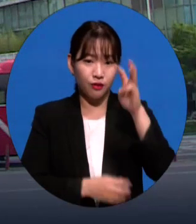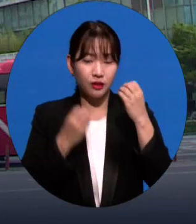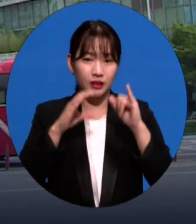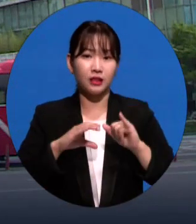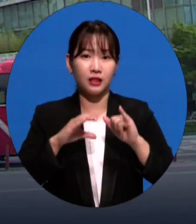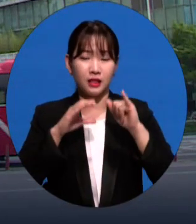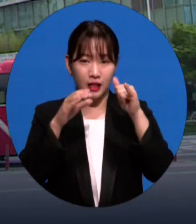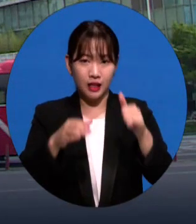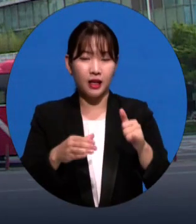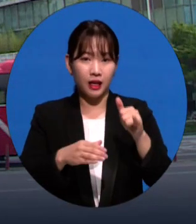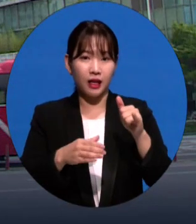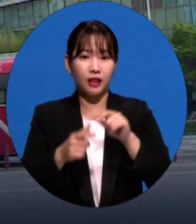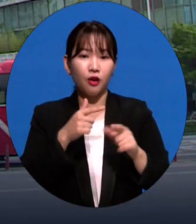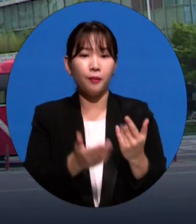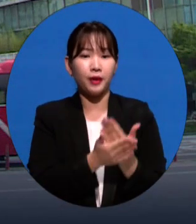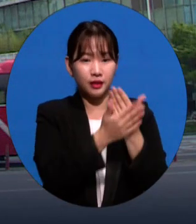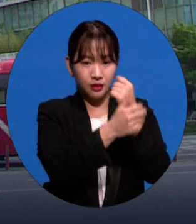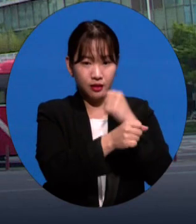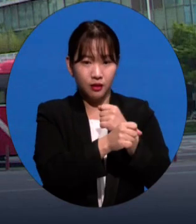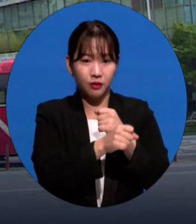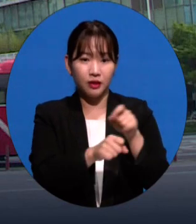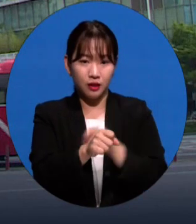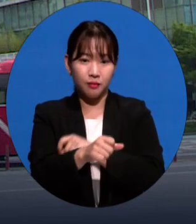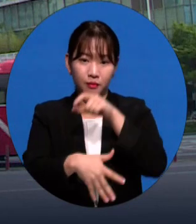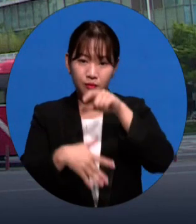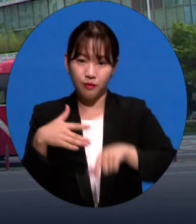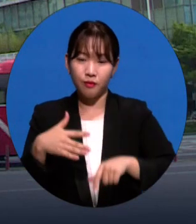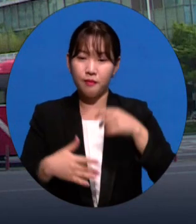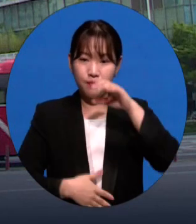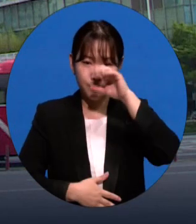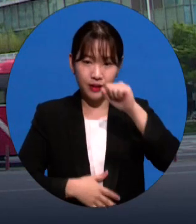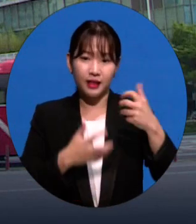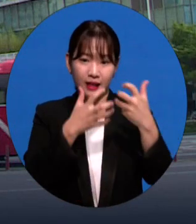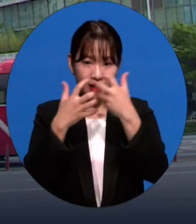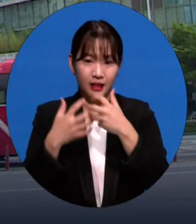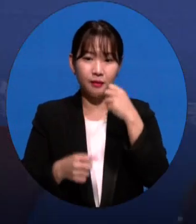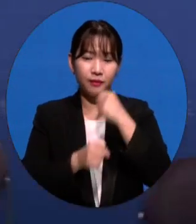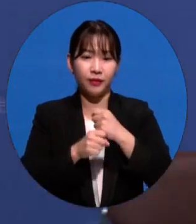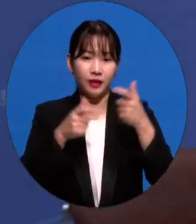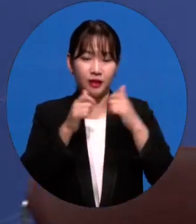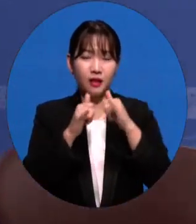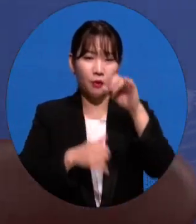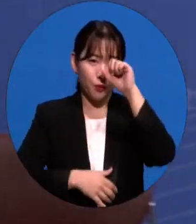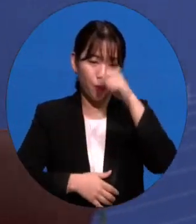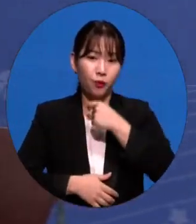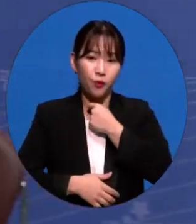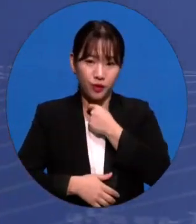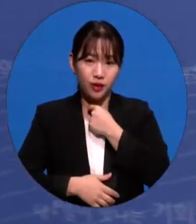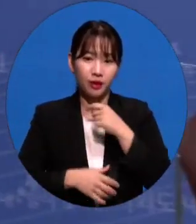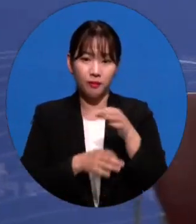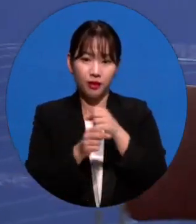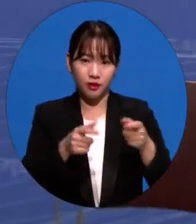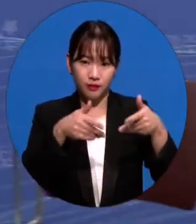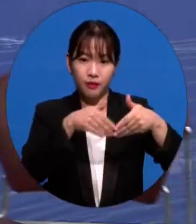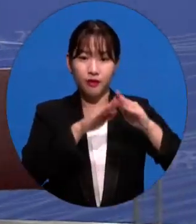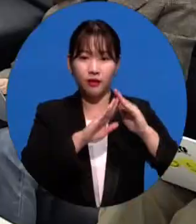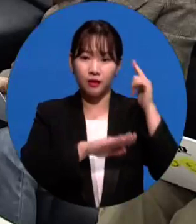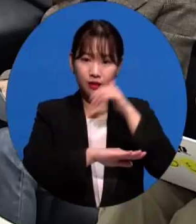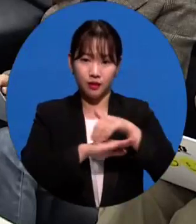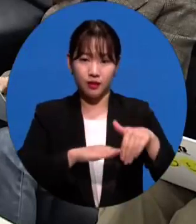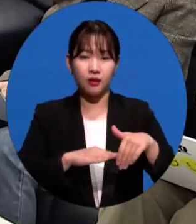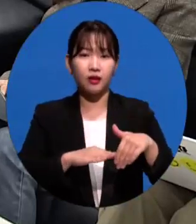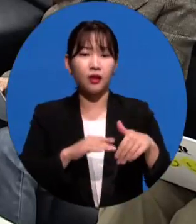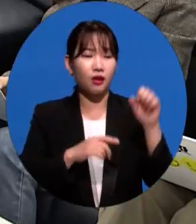계승하고 차별화된 콘텐츠와 브랜드 가득 채운 지웅민의 원하는 명소를 강기정 광주시장은 유통기업들의